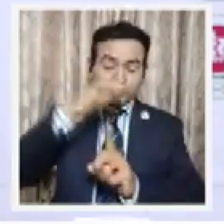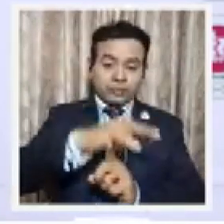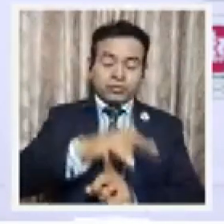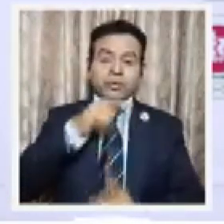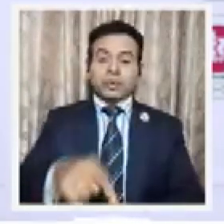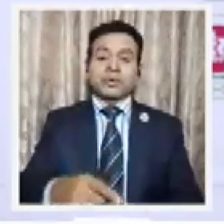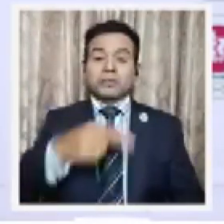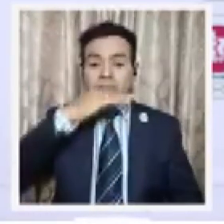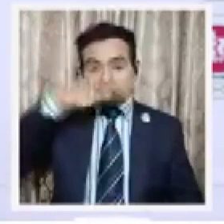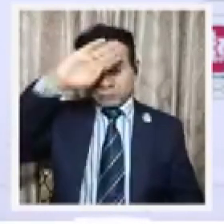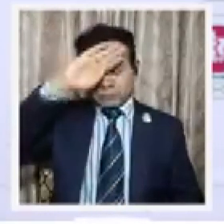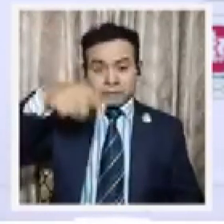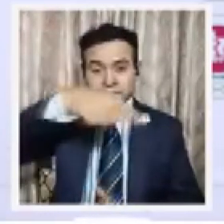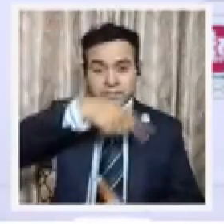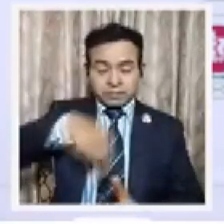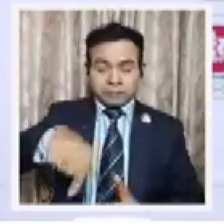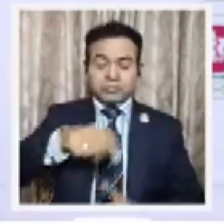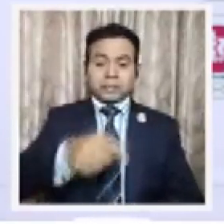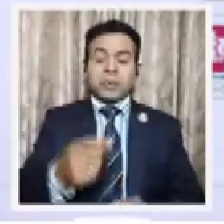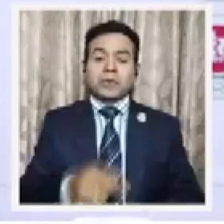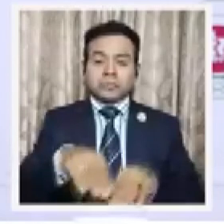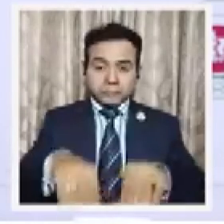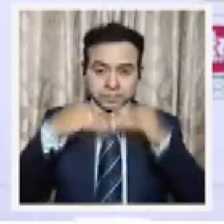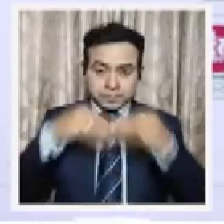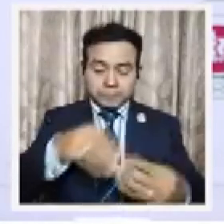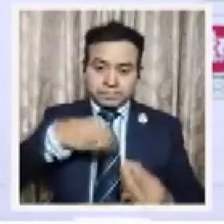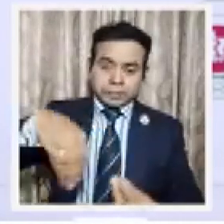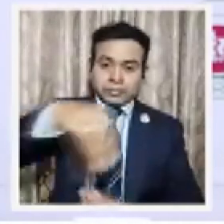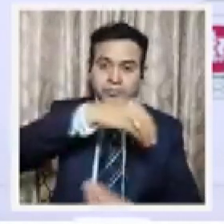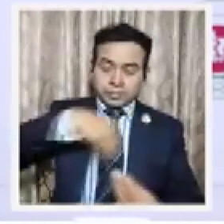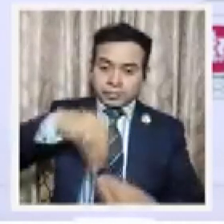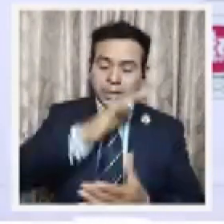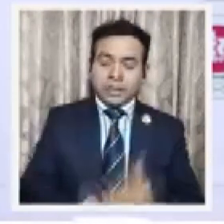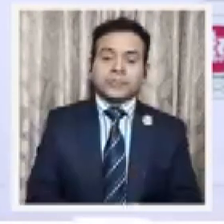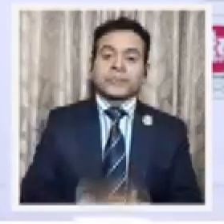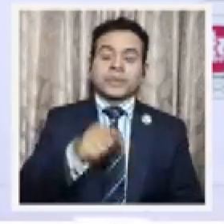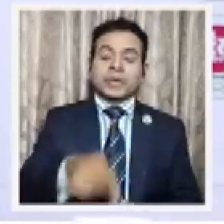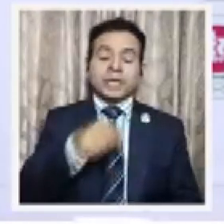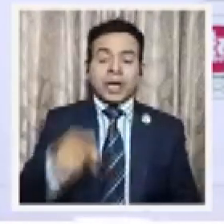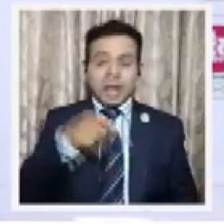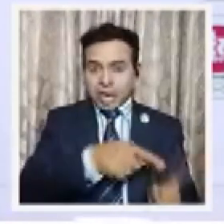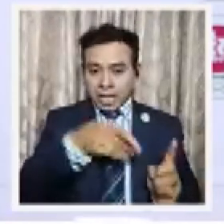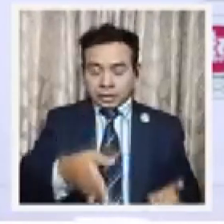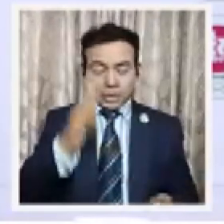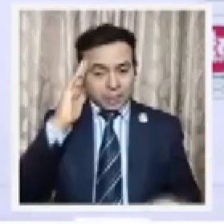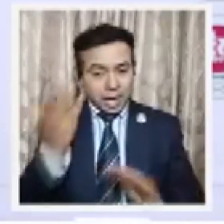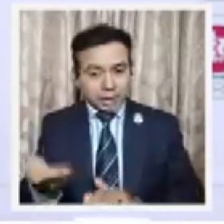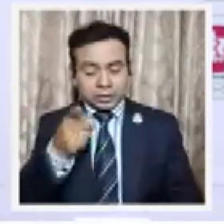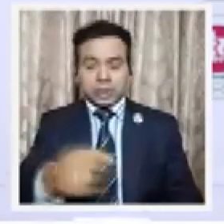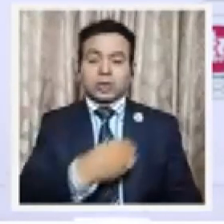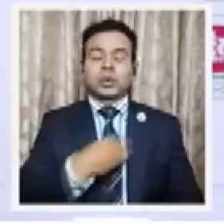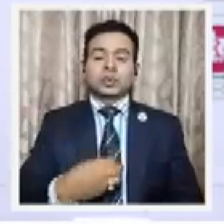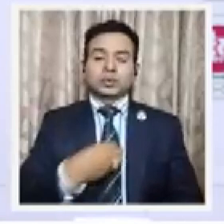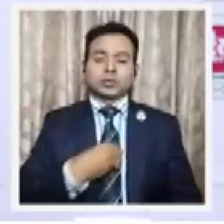দিন হজ উদযাপন হচ্ছে এবং হজের দিনে যারা কোভিড আক্রান্ত হয়ে মৃত্যুবরণ